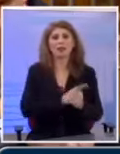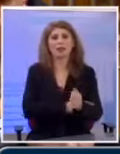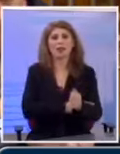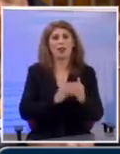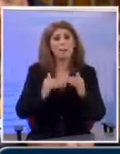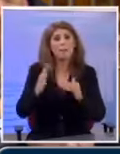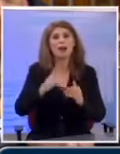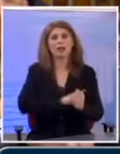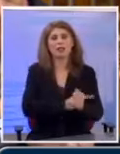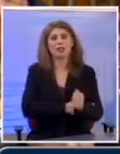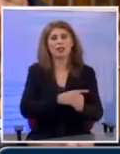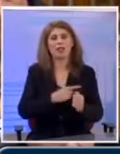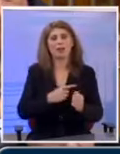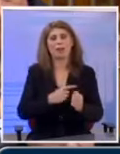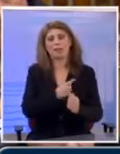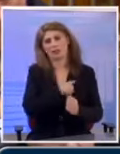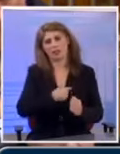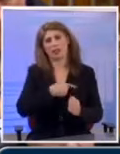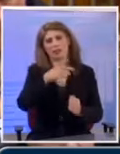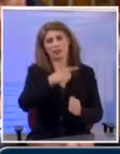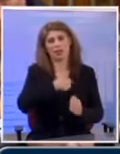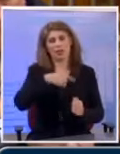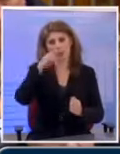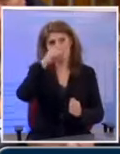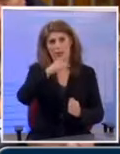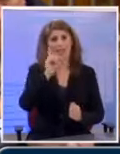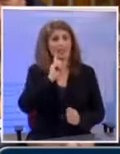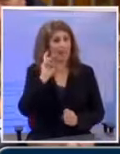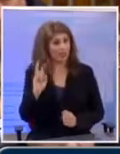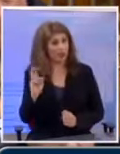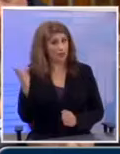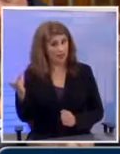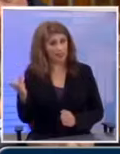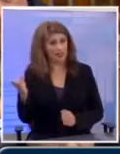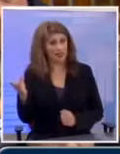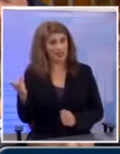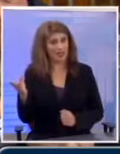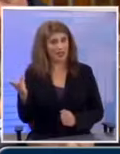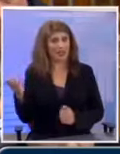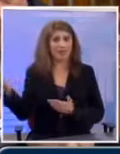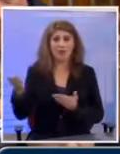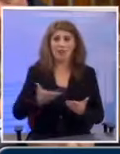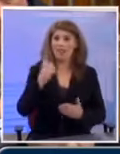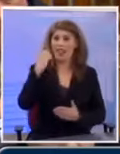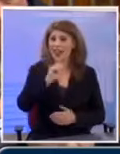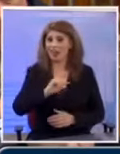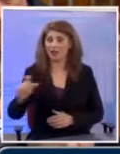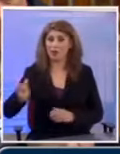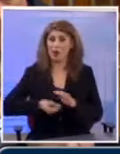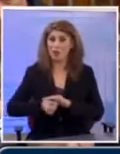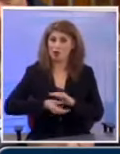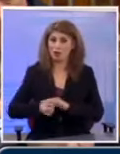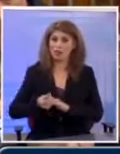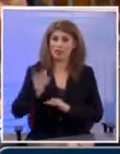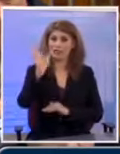καγκελαρίου. Φανταστείτε, η κυρία Χριστοδουλοπούλου ήταν αυτή η οποία έφερε 1 εκατομμύριο πρόσφυγες